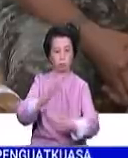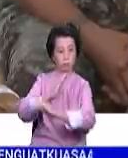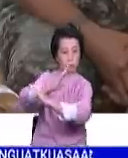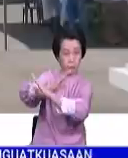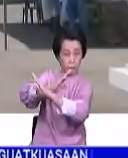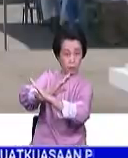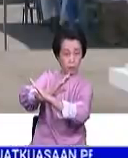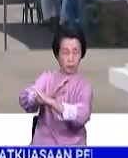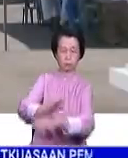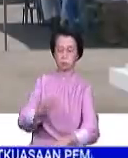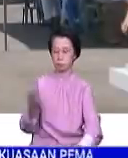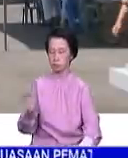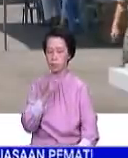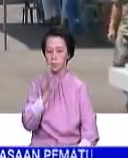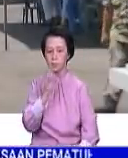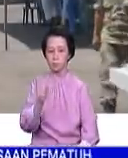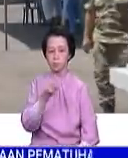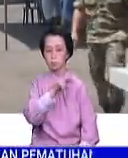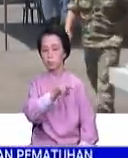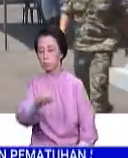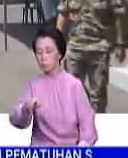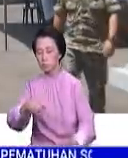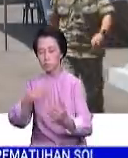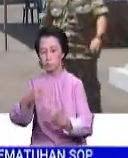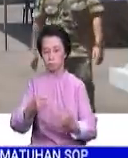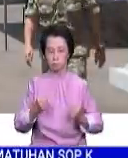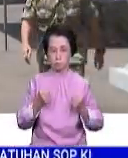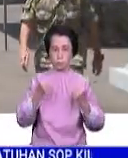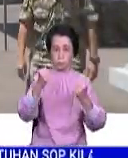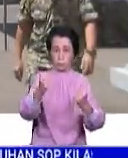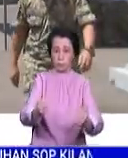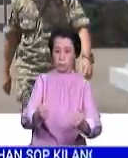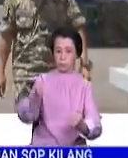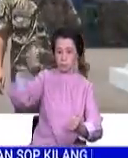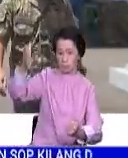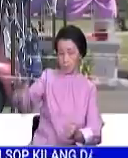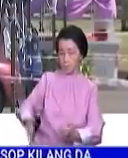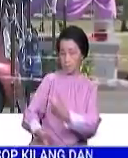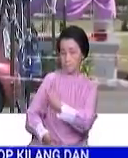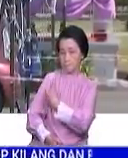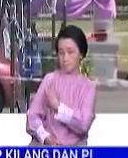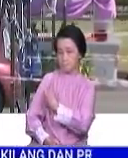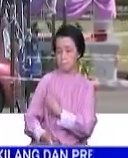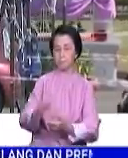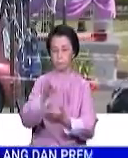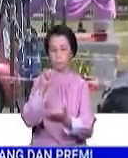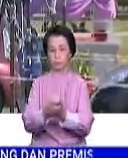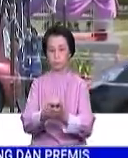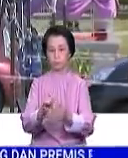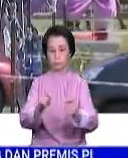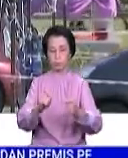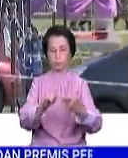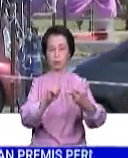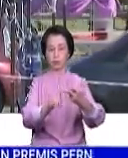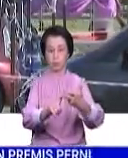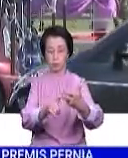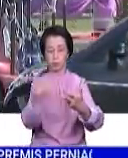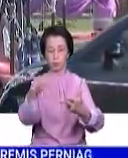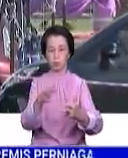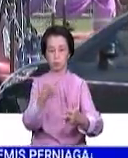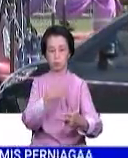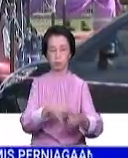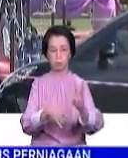berkata demikian selepas meninjau program vaksinasi pandu lalu tentera darat di Kem Lok Kawi. Ia merupakan lokasi ketiga program